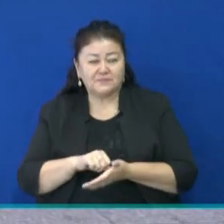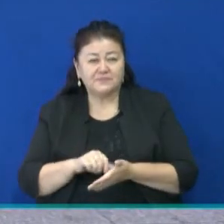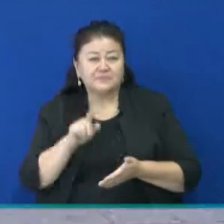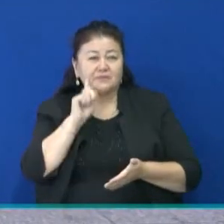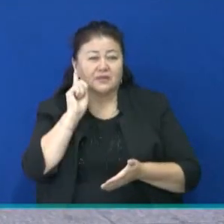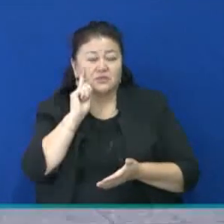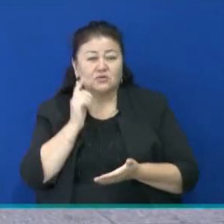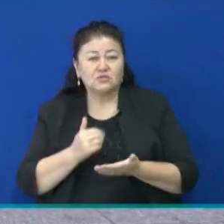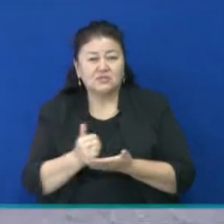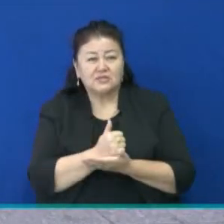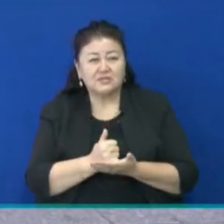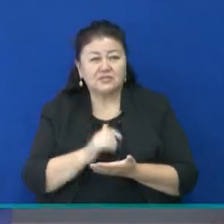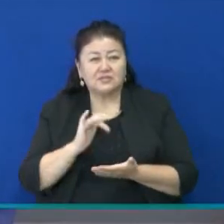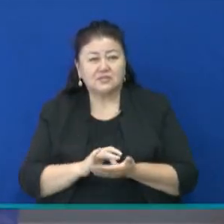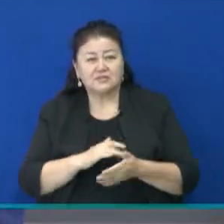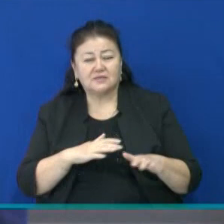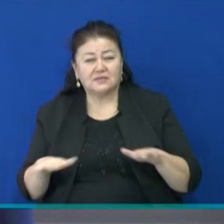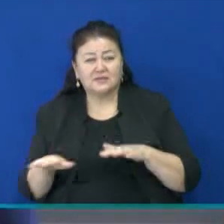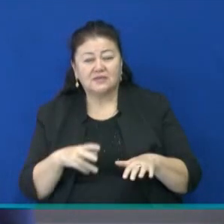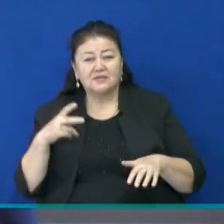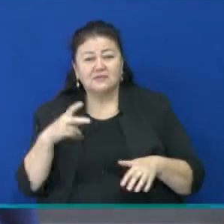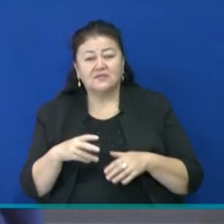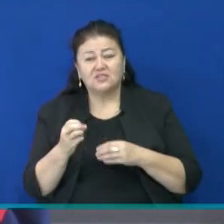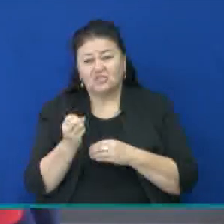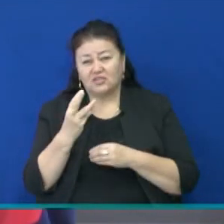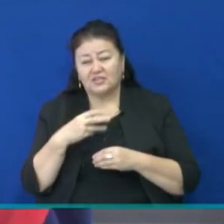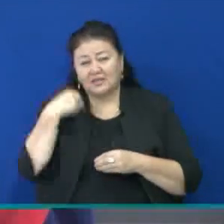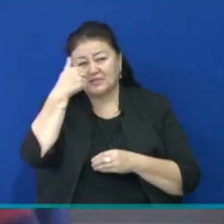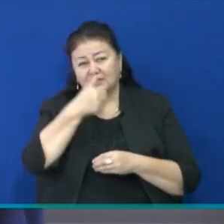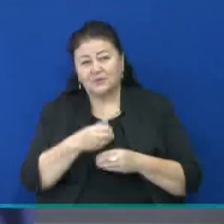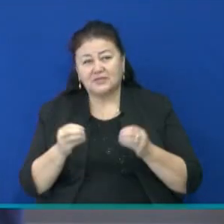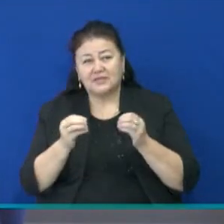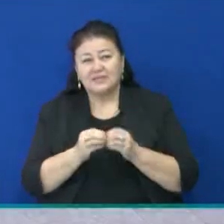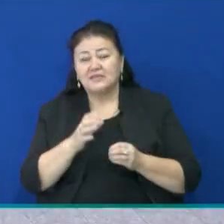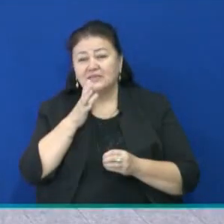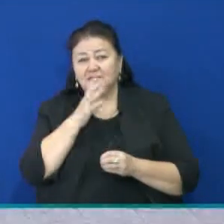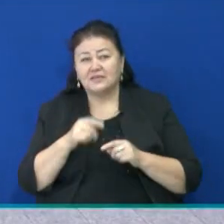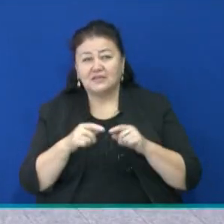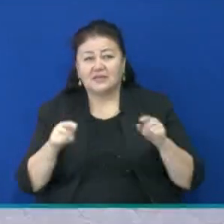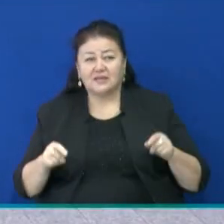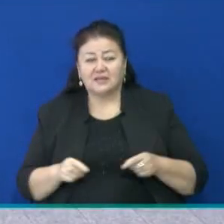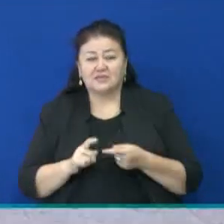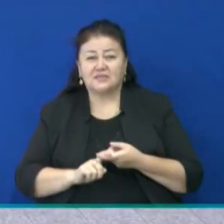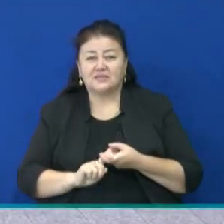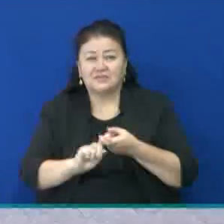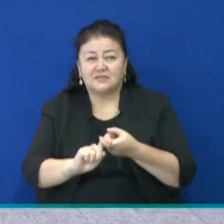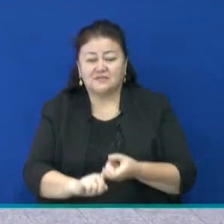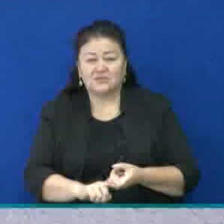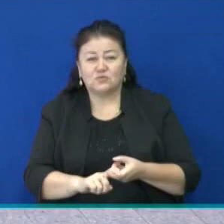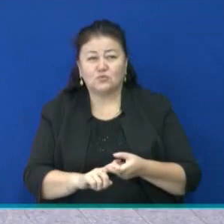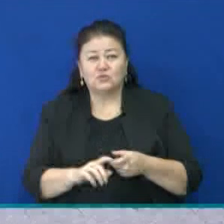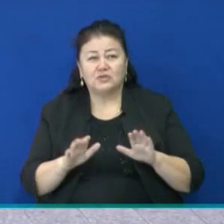Молодежный ресурсный центр в Семее был создан в 2013 году. За 10 лет организация стала основным связующим звеном для